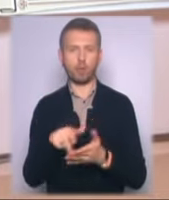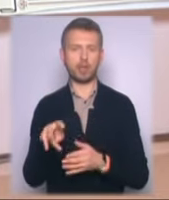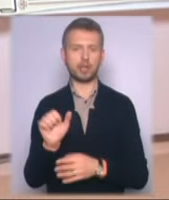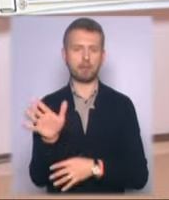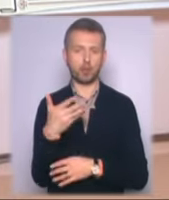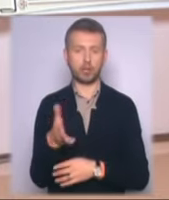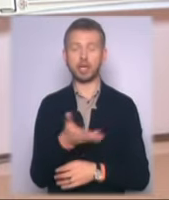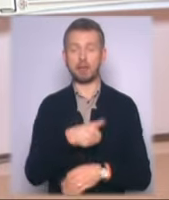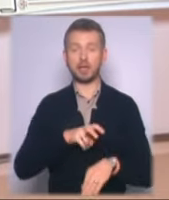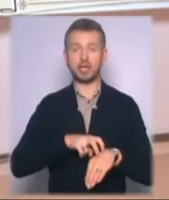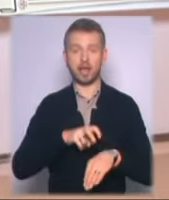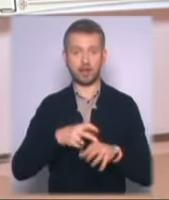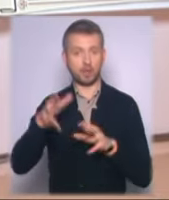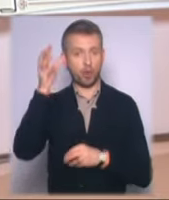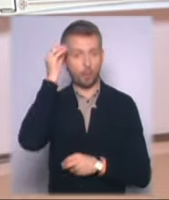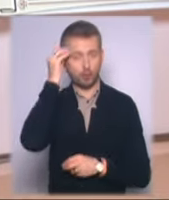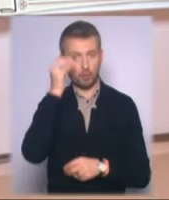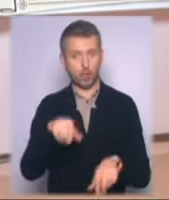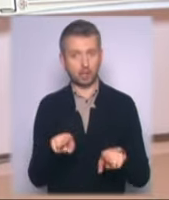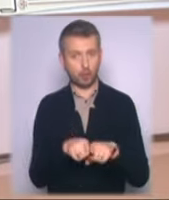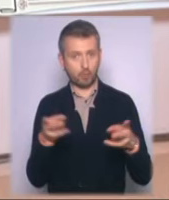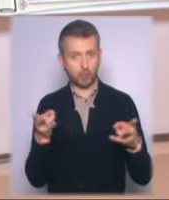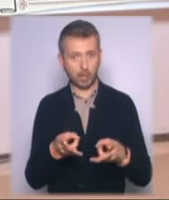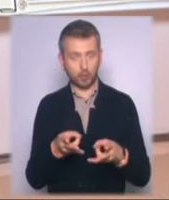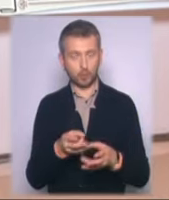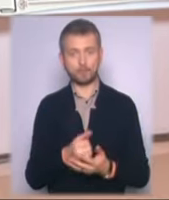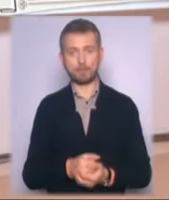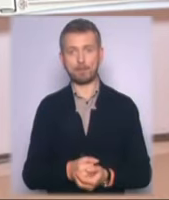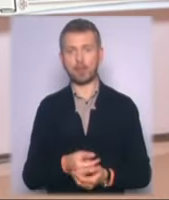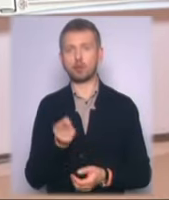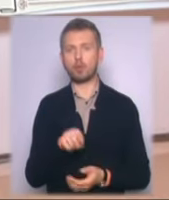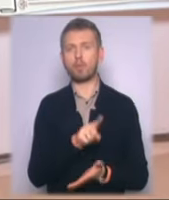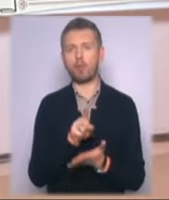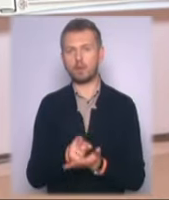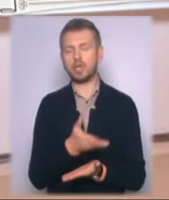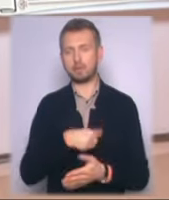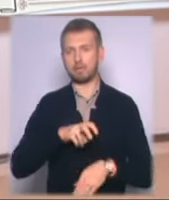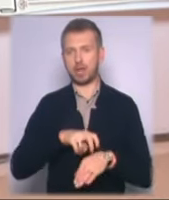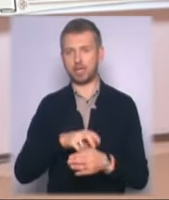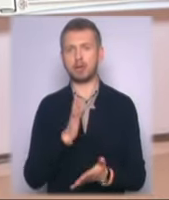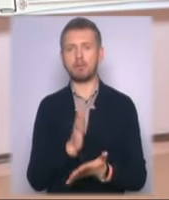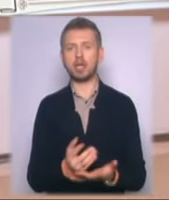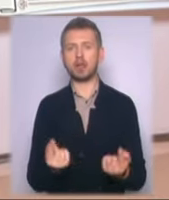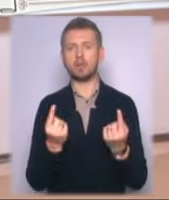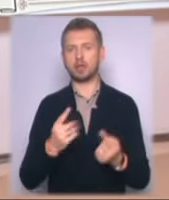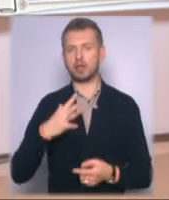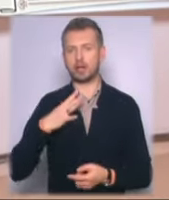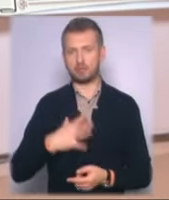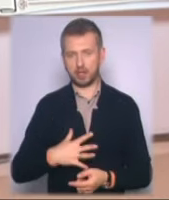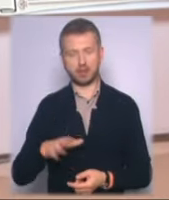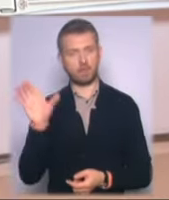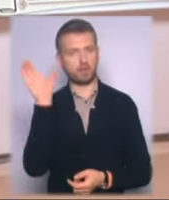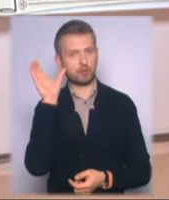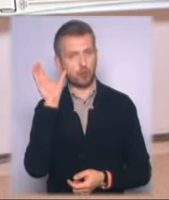ми, лікарі, враховуємо таку потребу, тому повинні ми, медики, мати велике терпіння